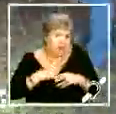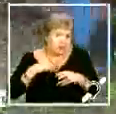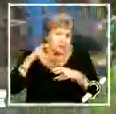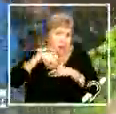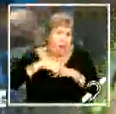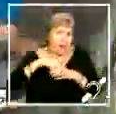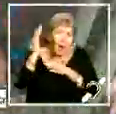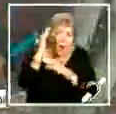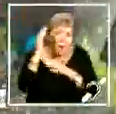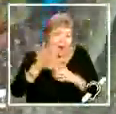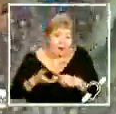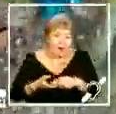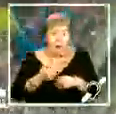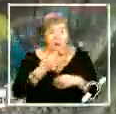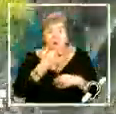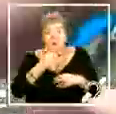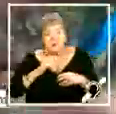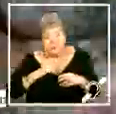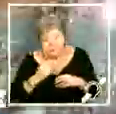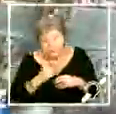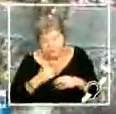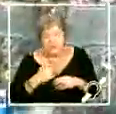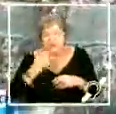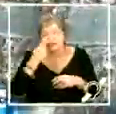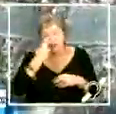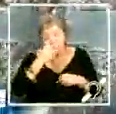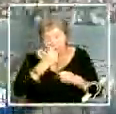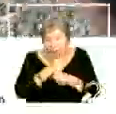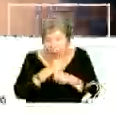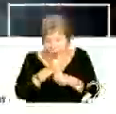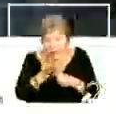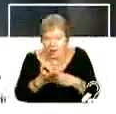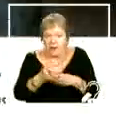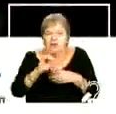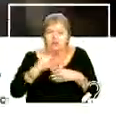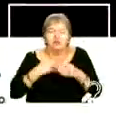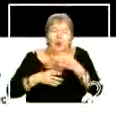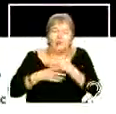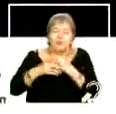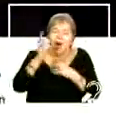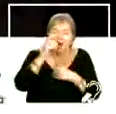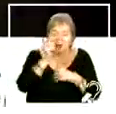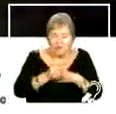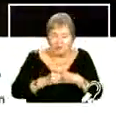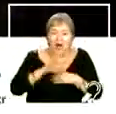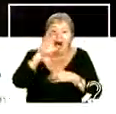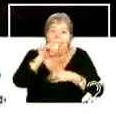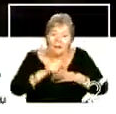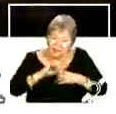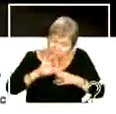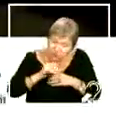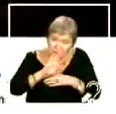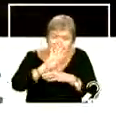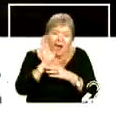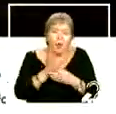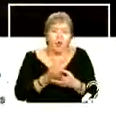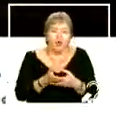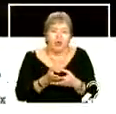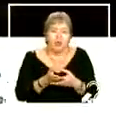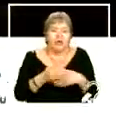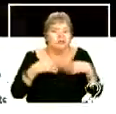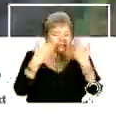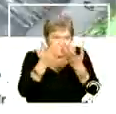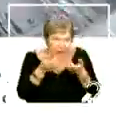copac. Agentul Turner și-a îndeplinit datoria și cu ajutorul unui cetățean a capturat și acest animal ca să-l